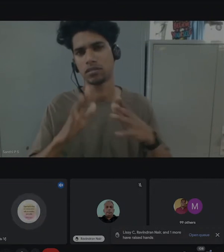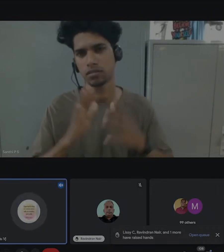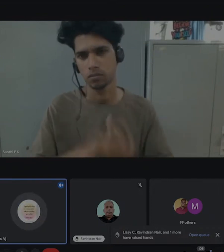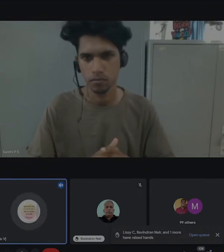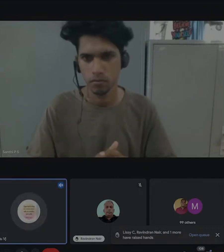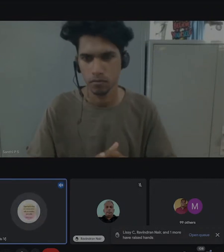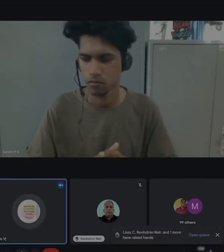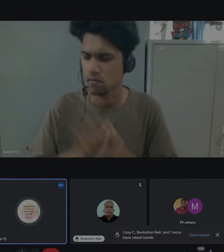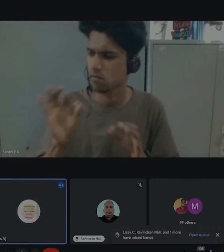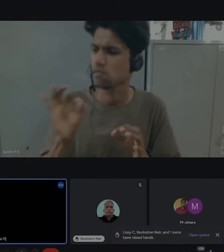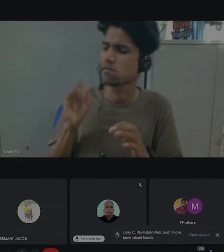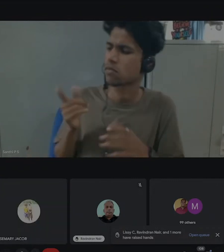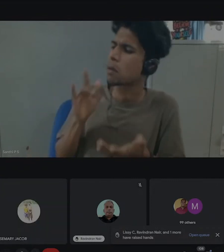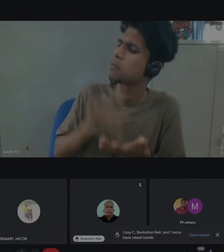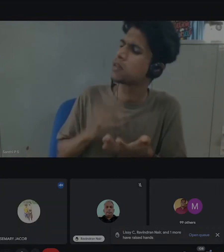സ്ഥലം എവിടെയാണ്?